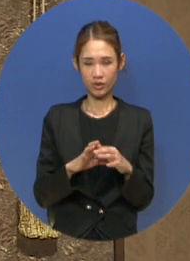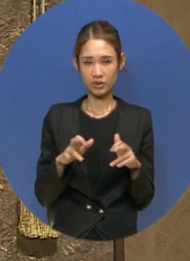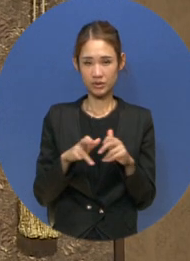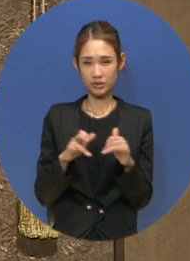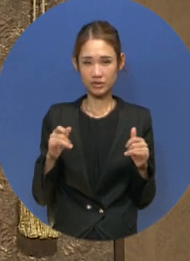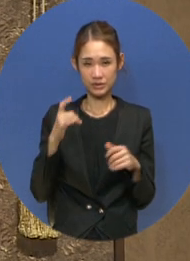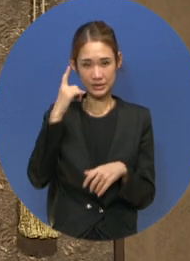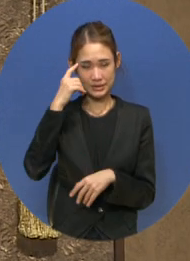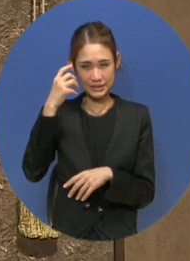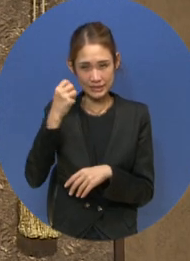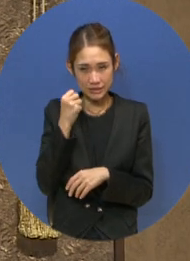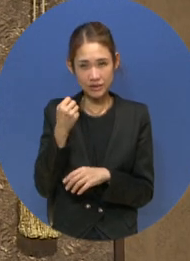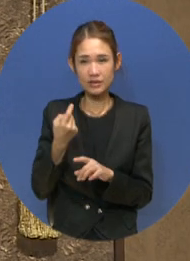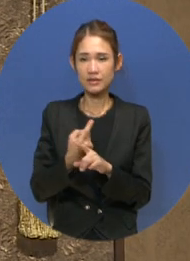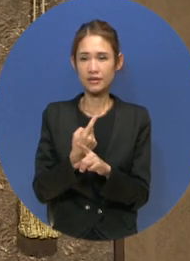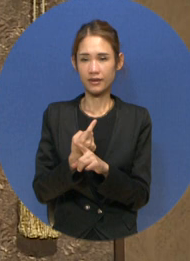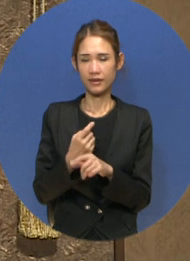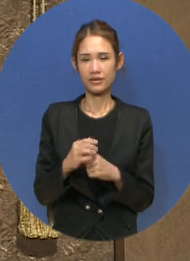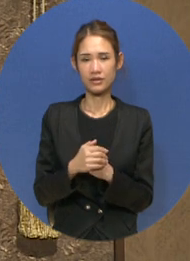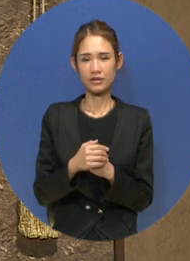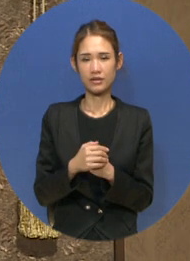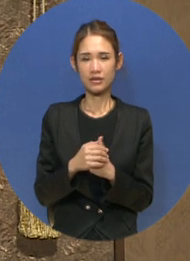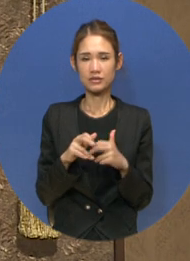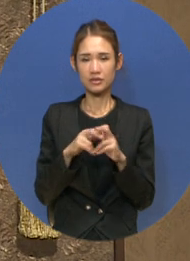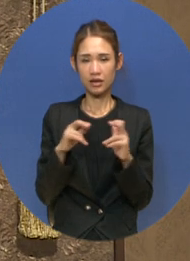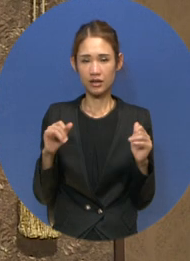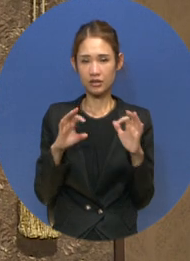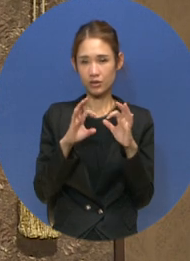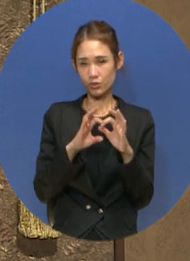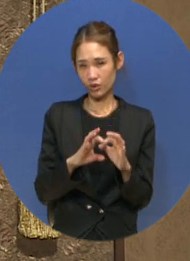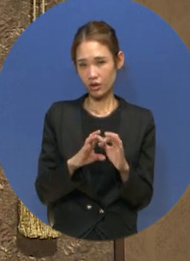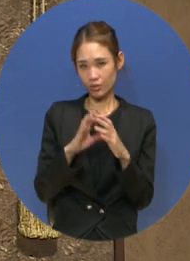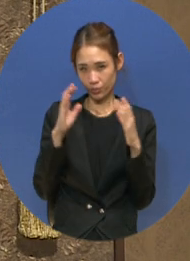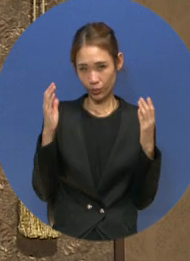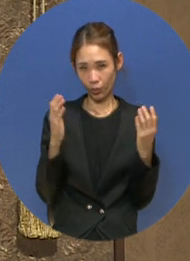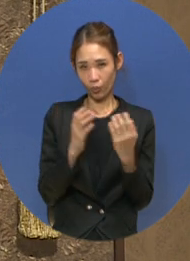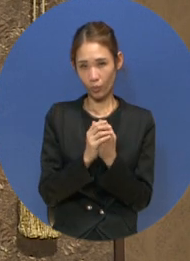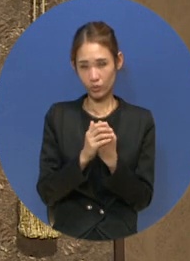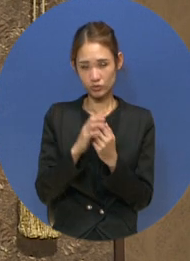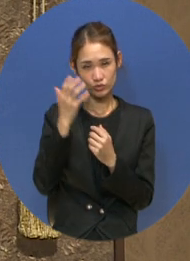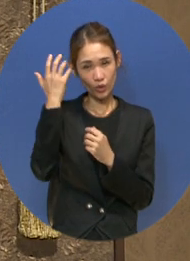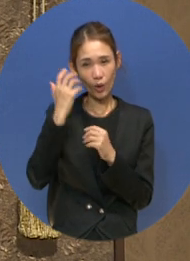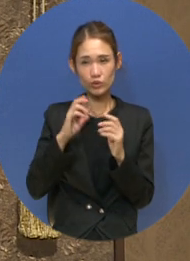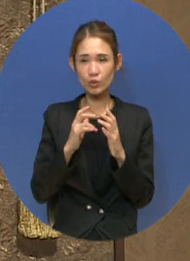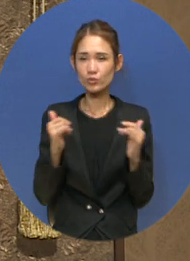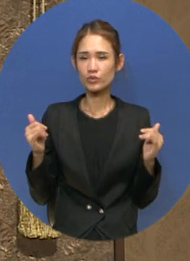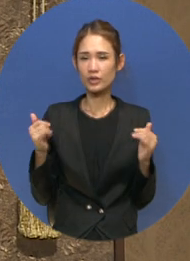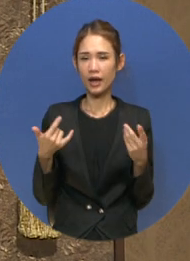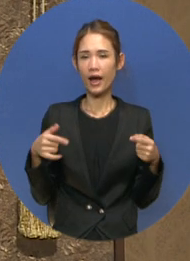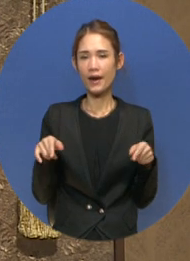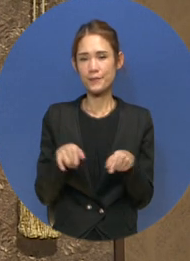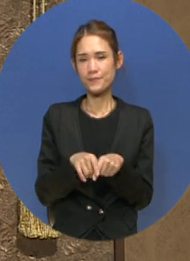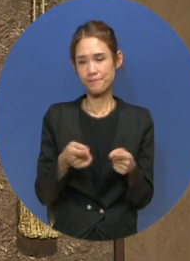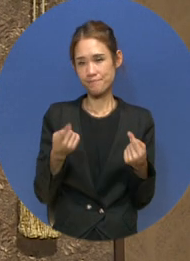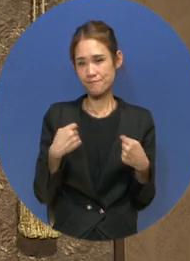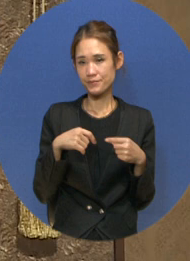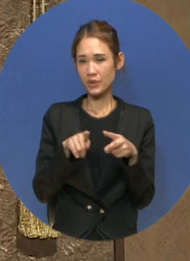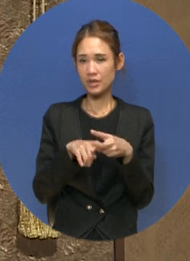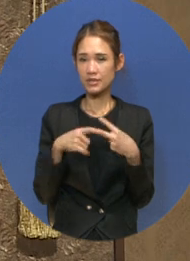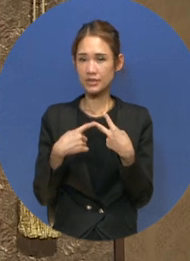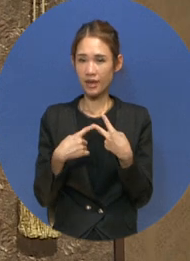대한 인식 개선 네. 그리고 장애인들에 대한 부분을 모든 그 영등포 구민들이 함께